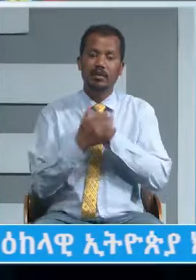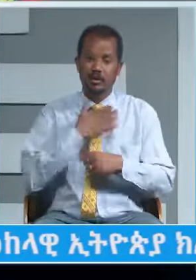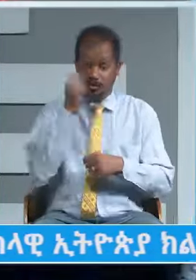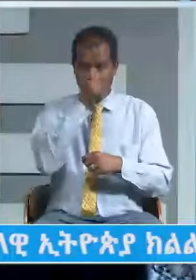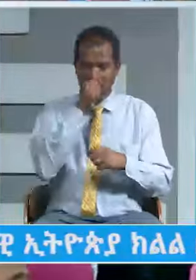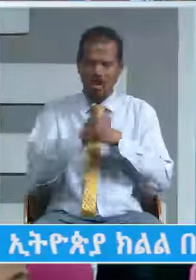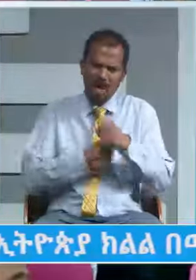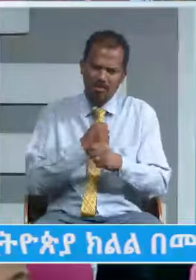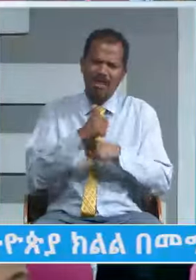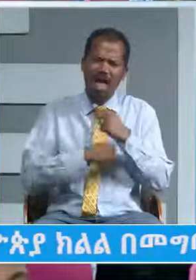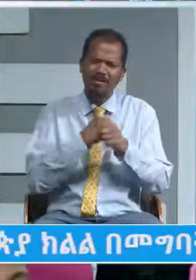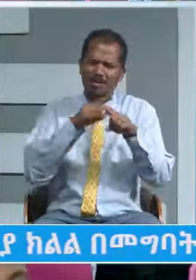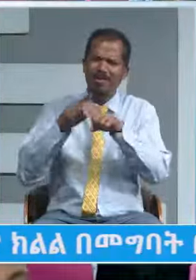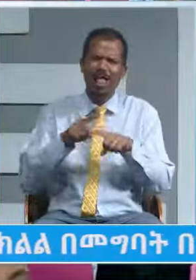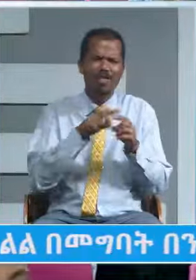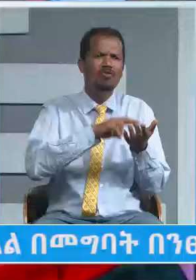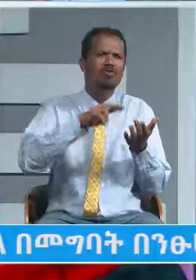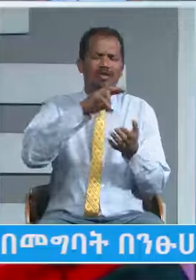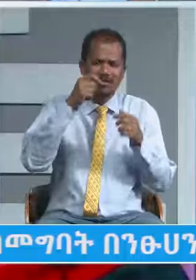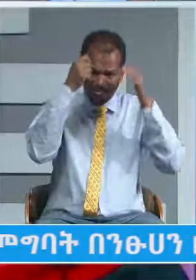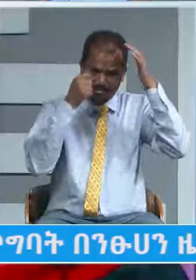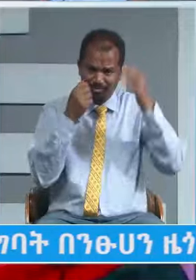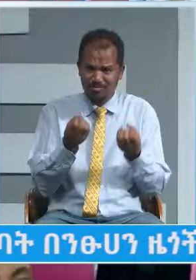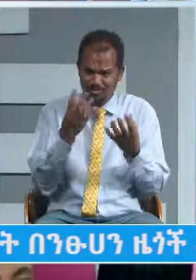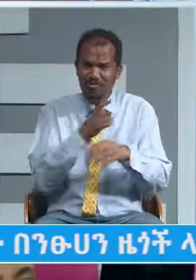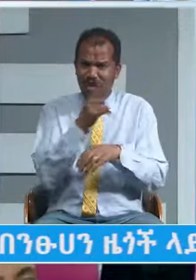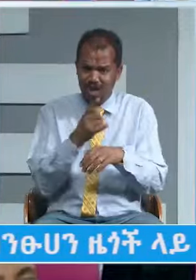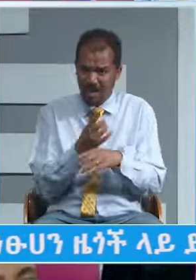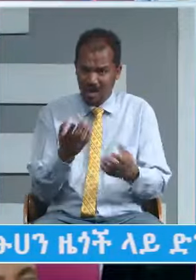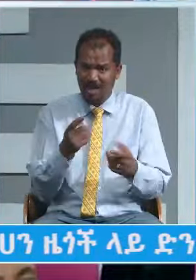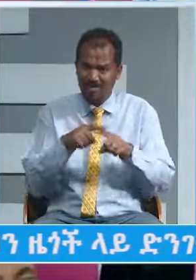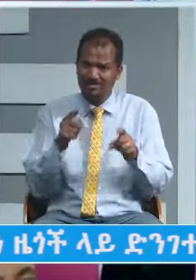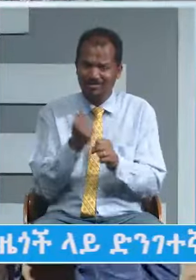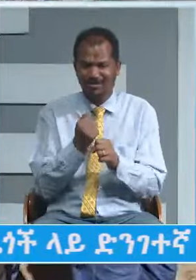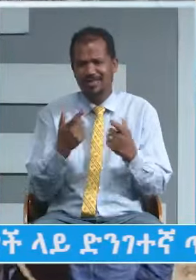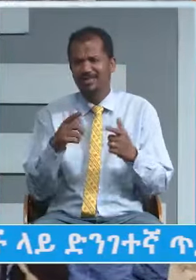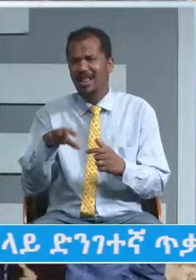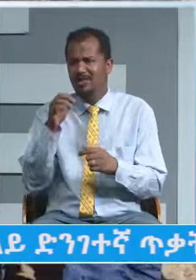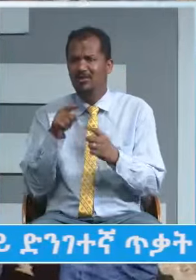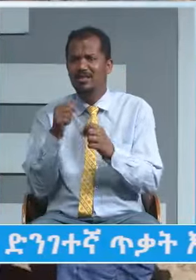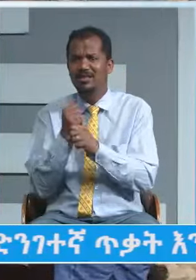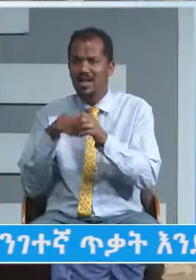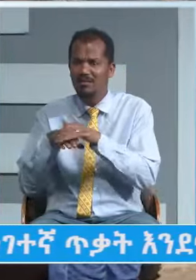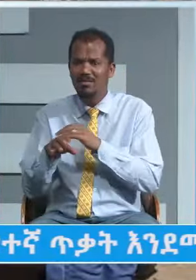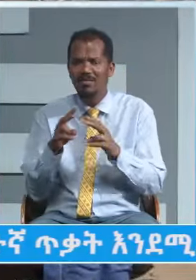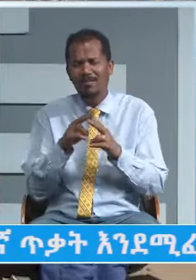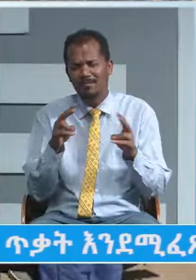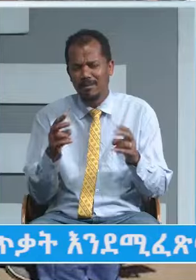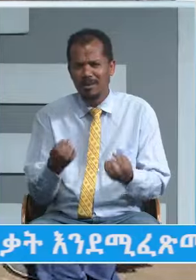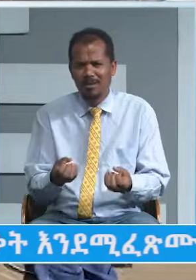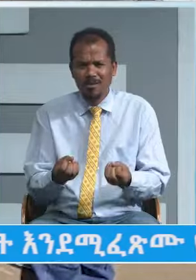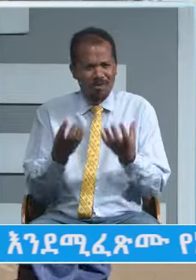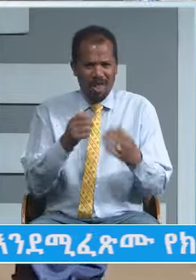በሀገራችን ኢትዮጵያ ከአመት አመት ከተለያዩ ዩኒቨርሲቲዎች የሚመረቁ በርካታ ዜጎች ቢኖሩም የስራ ዕድልን አግኝተው ወደ ስራ ዓለም የሚቀላቀሉት